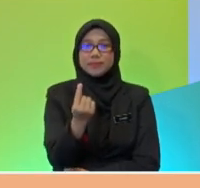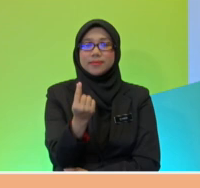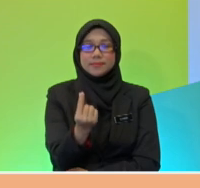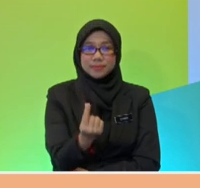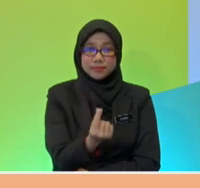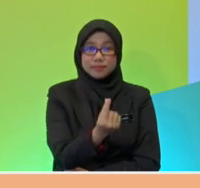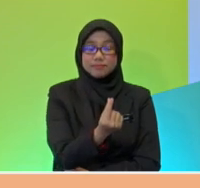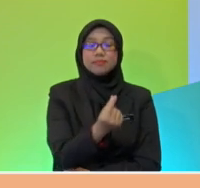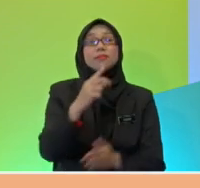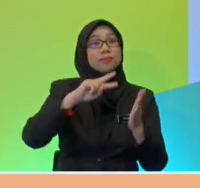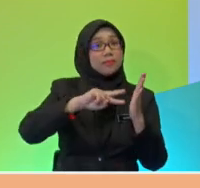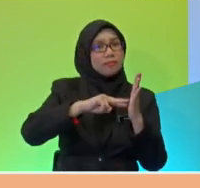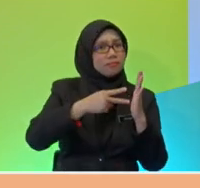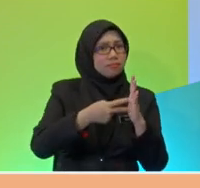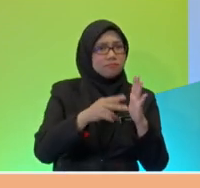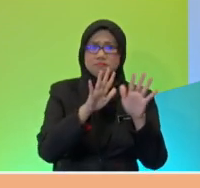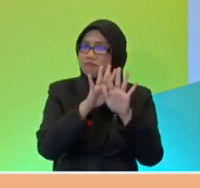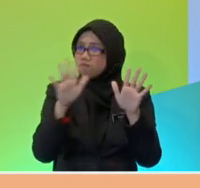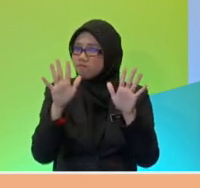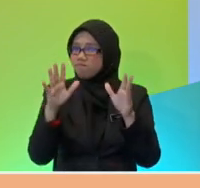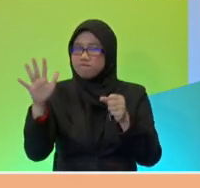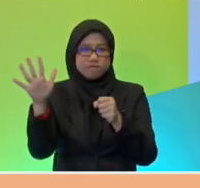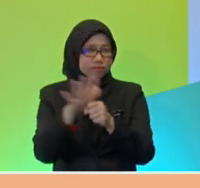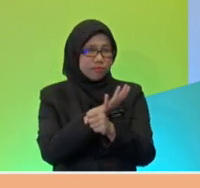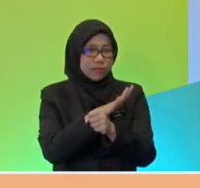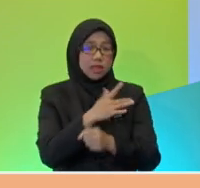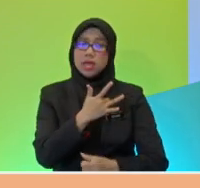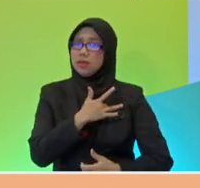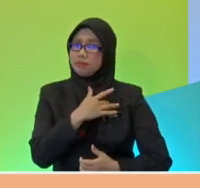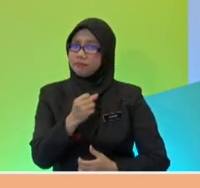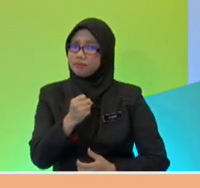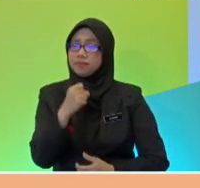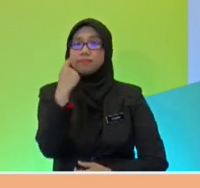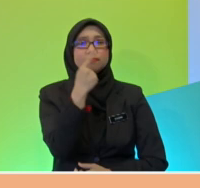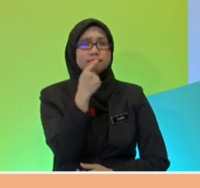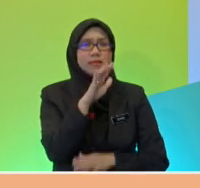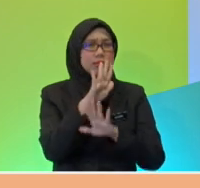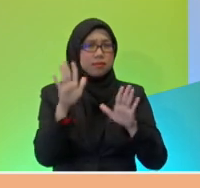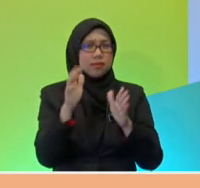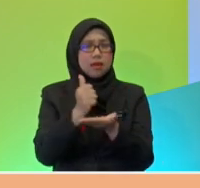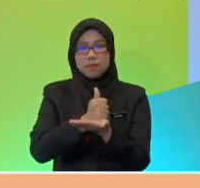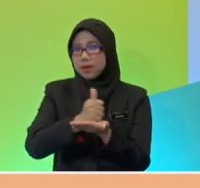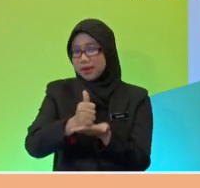maksudnya tidak sempurna iman se-siapa yang tidak beramanah